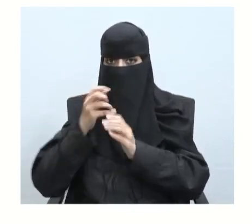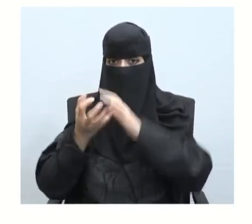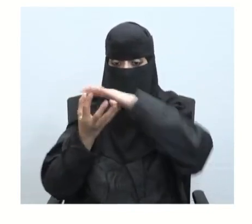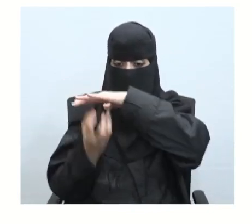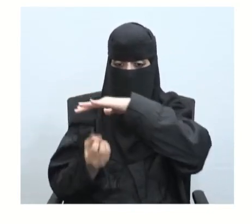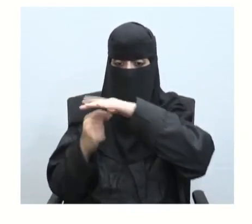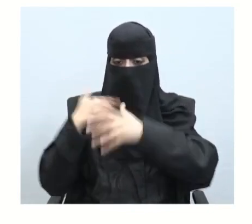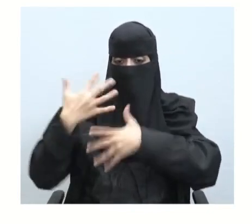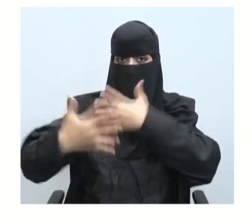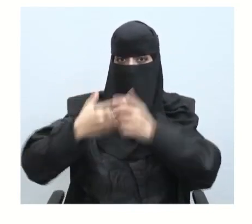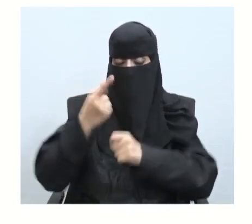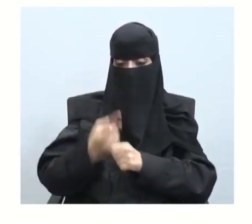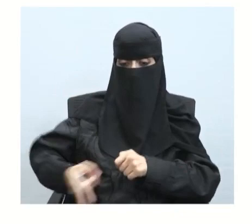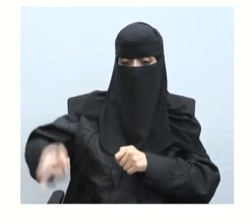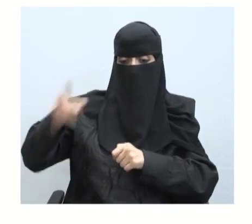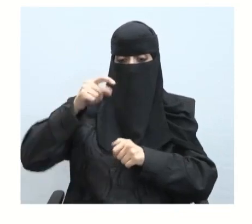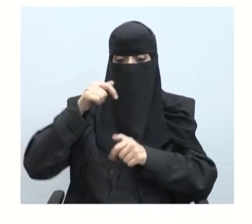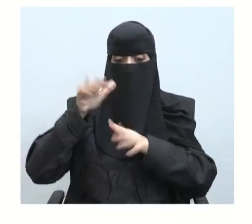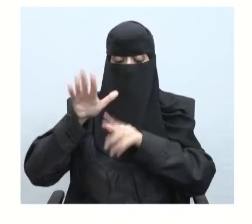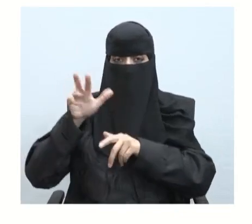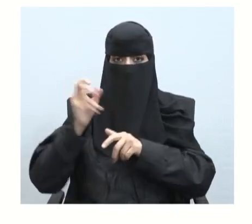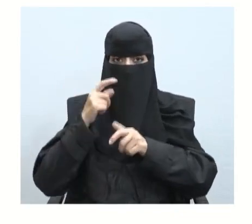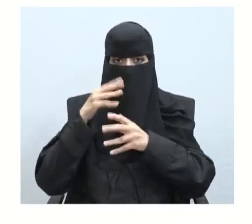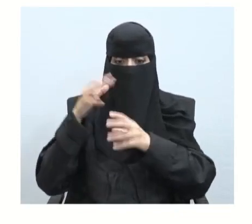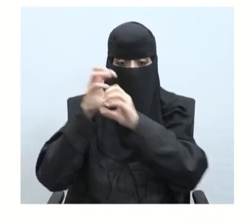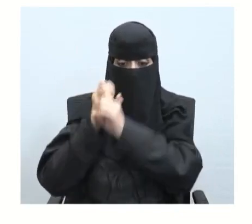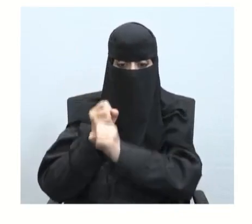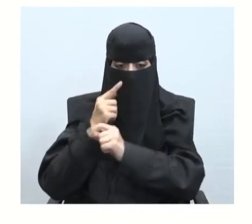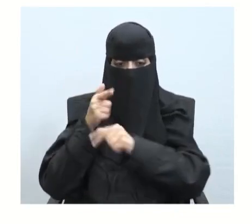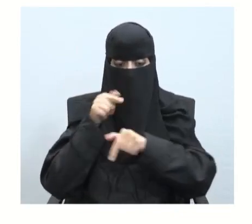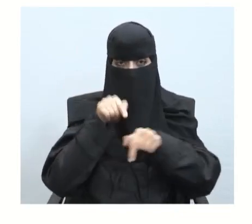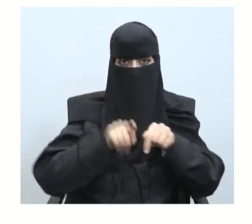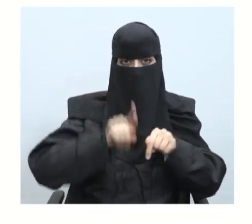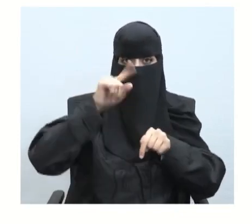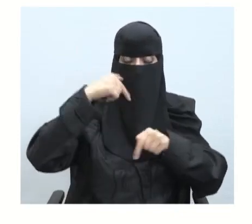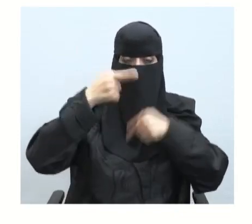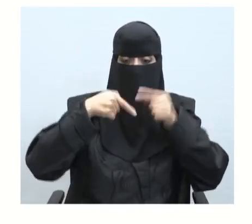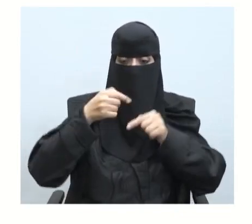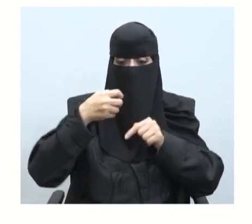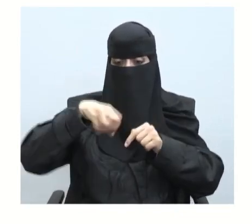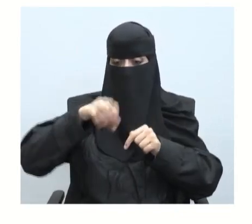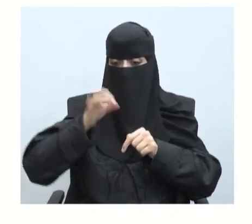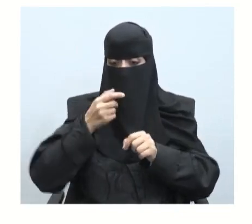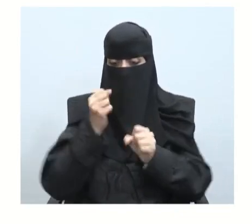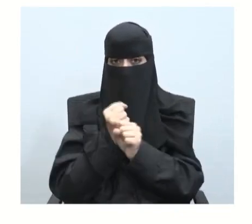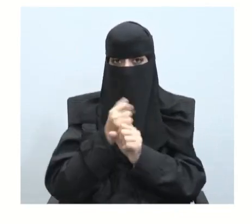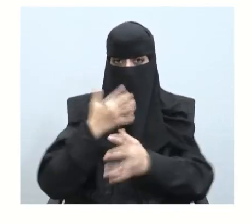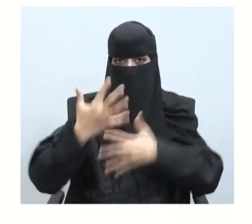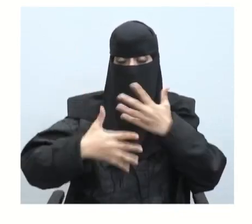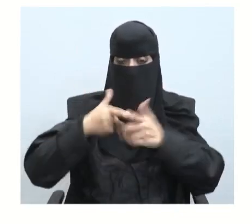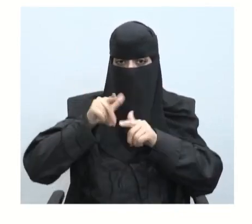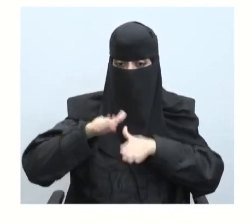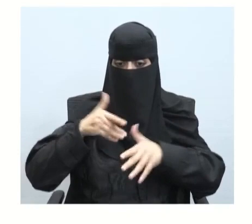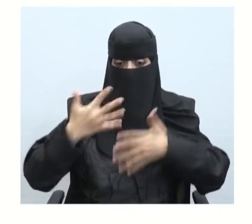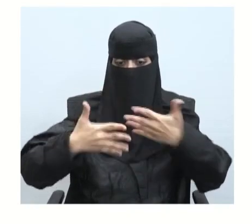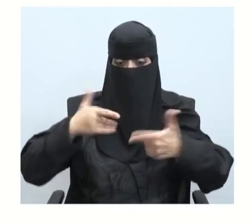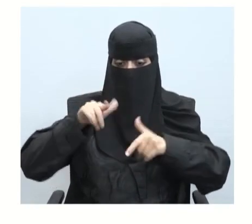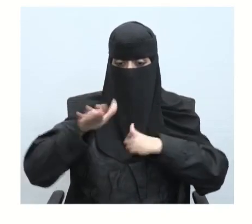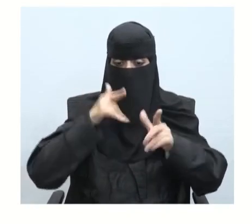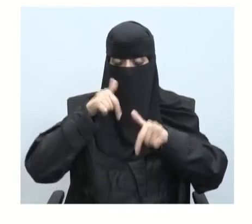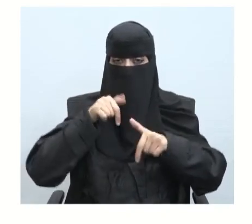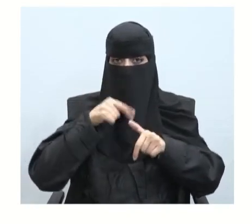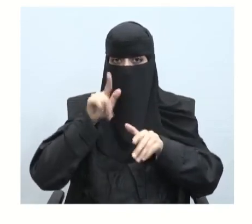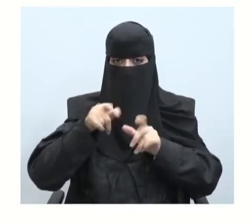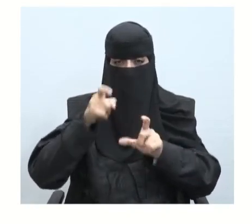الجاذبيه والحركه الدورانيه وكذلك الزخم اليوم باذن الله ساتناول الشغل والطاقه وبما ان الشغل